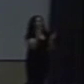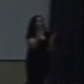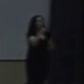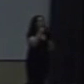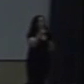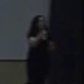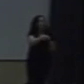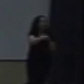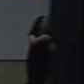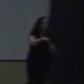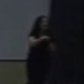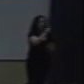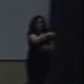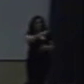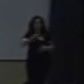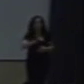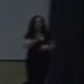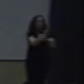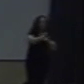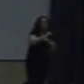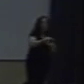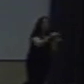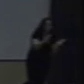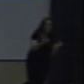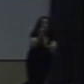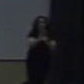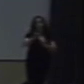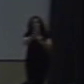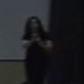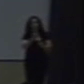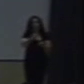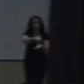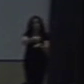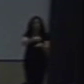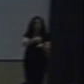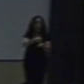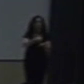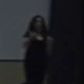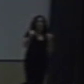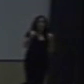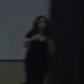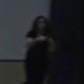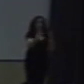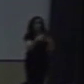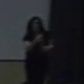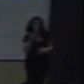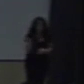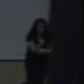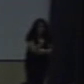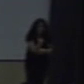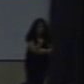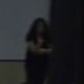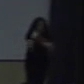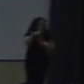persones, l'honestetat informativa, la defensa del pluralisme, la protecció dels més vulnerables no són ni analògics ni digitals, són pilars